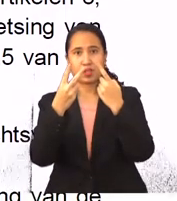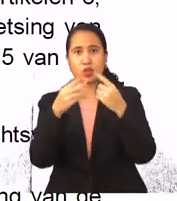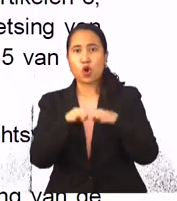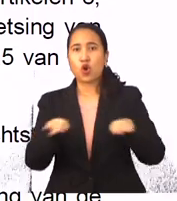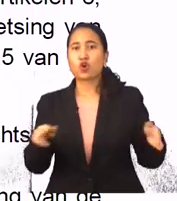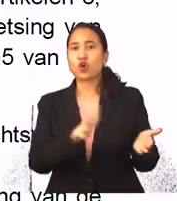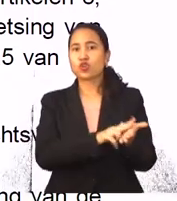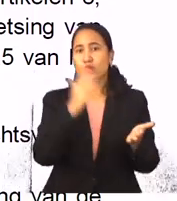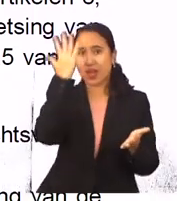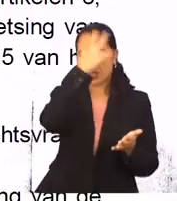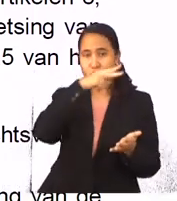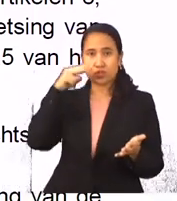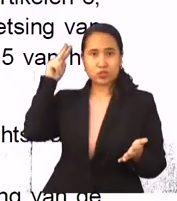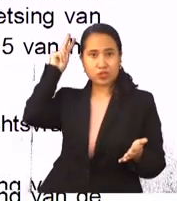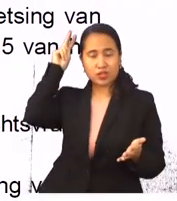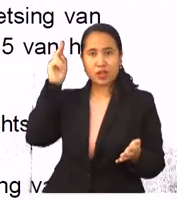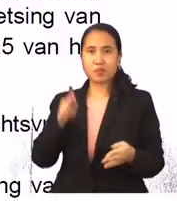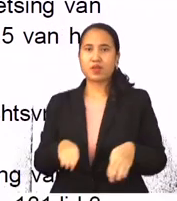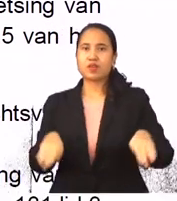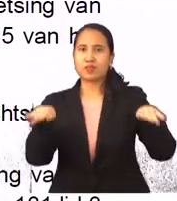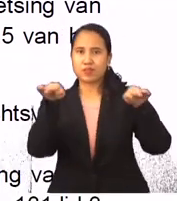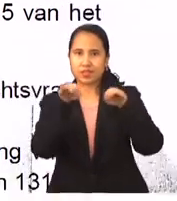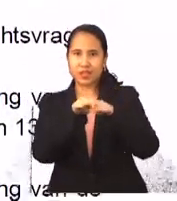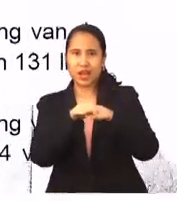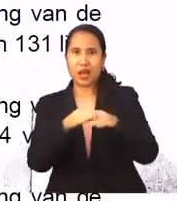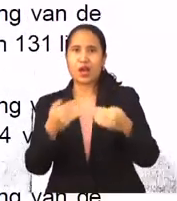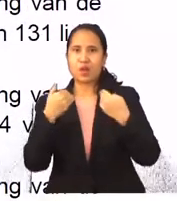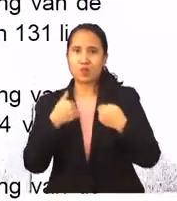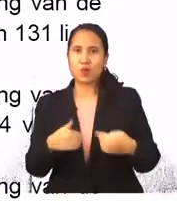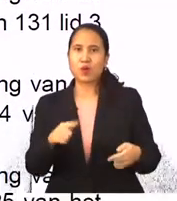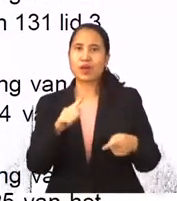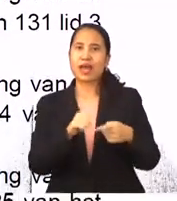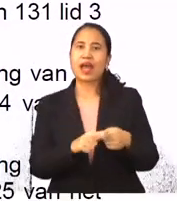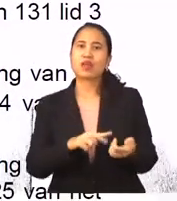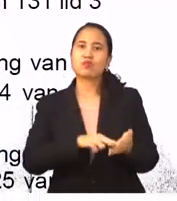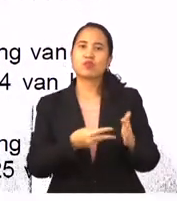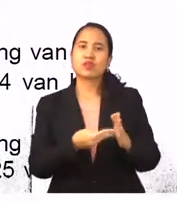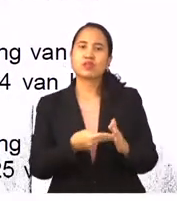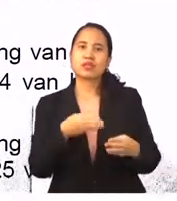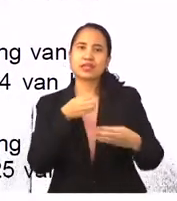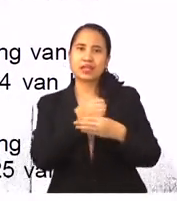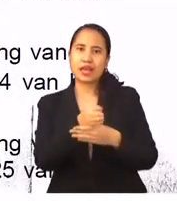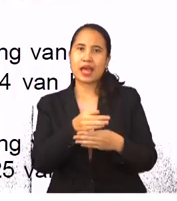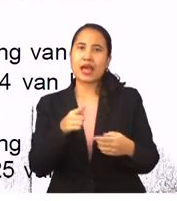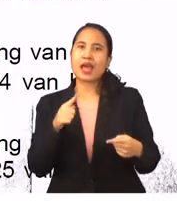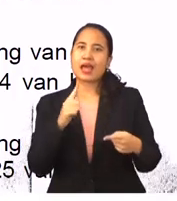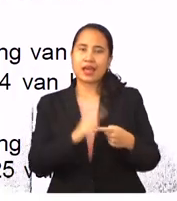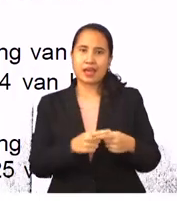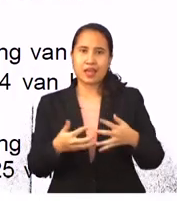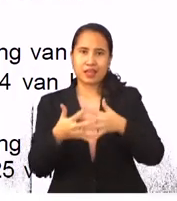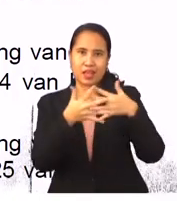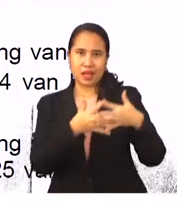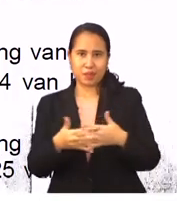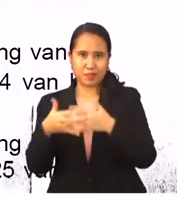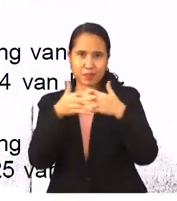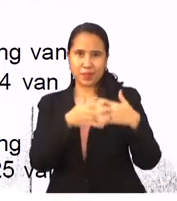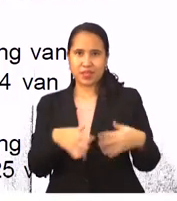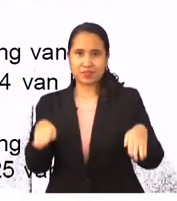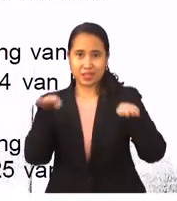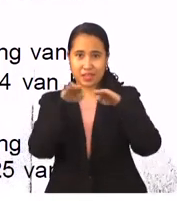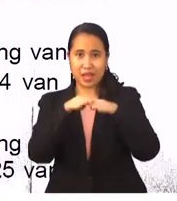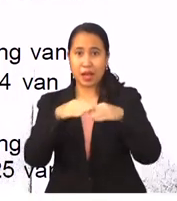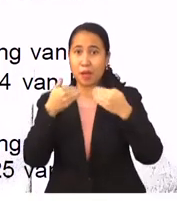Suriname, aan het verdrag in zaken burger- en politieke rechten en aan het Amerikaans verdrag in zaken de rechten van de